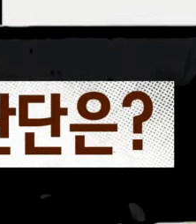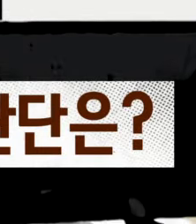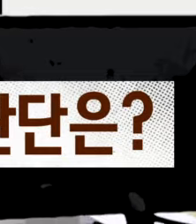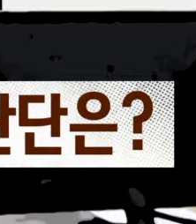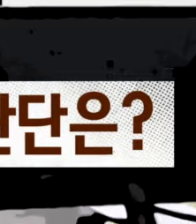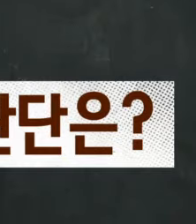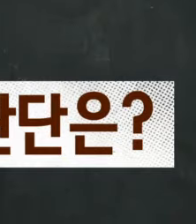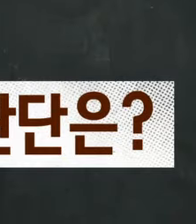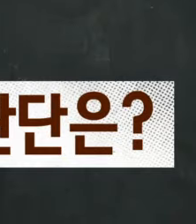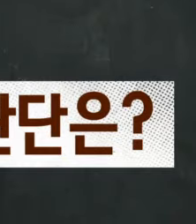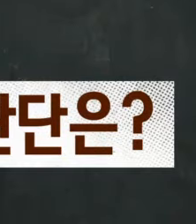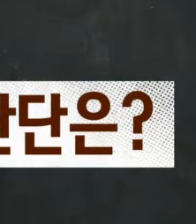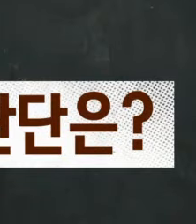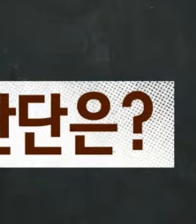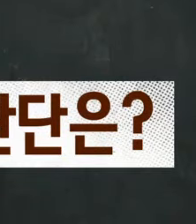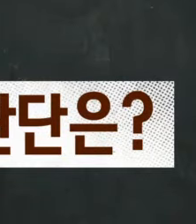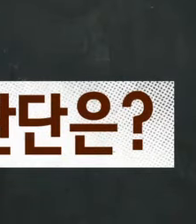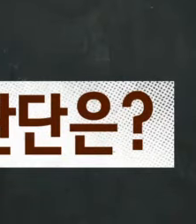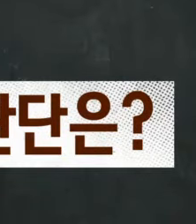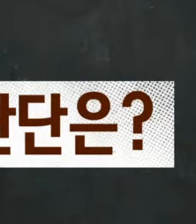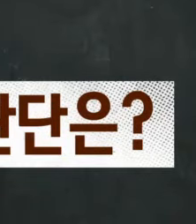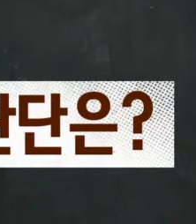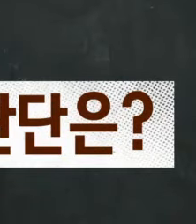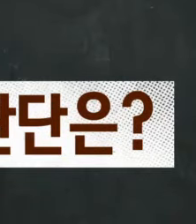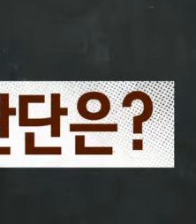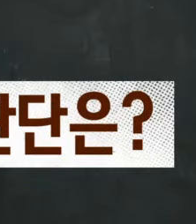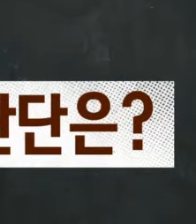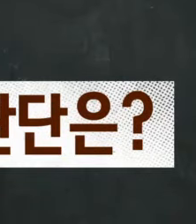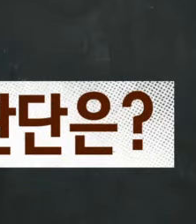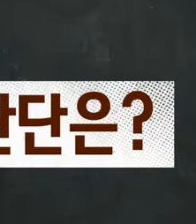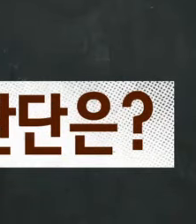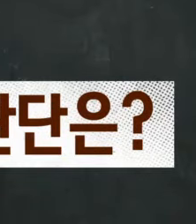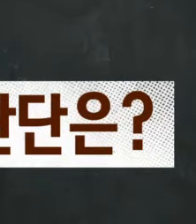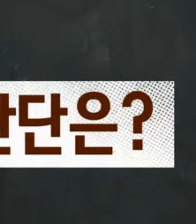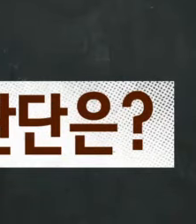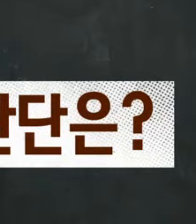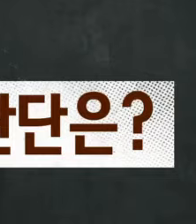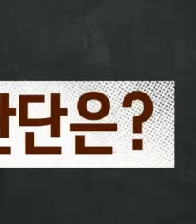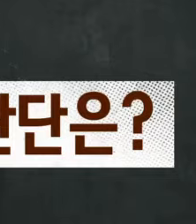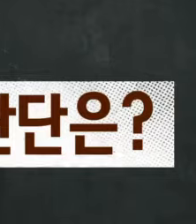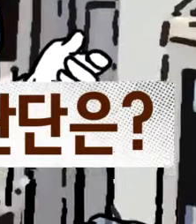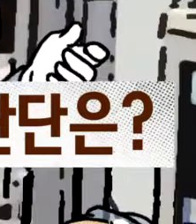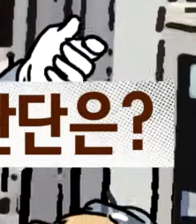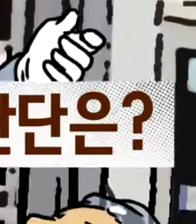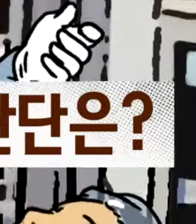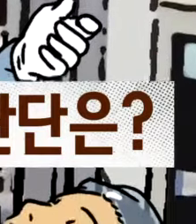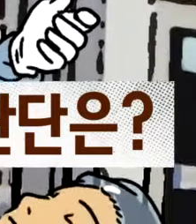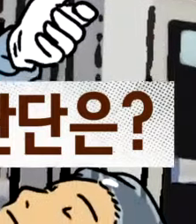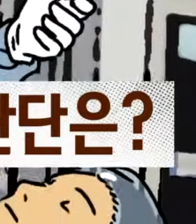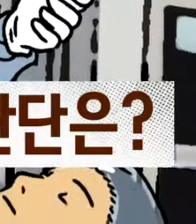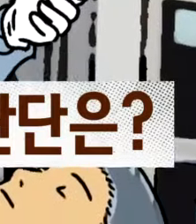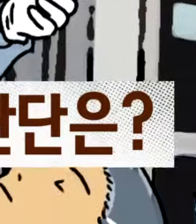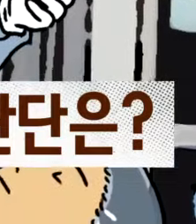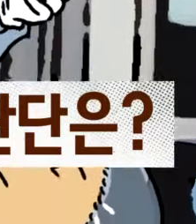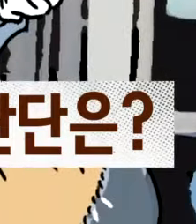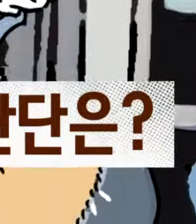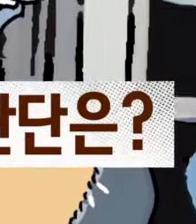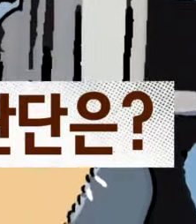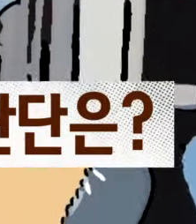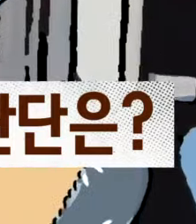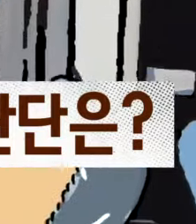제기했습니다. 재판부가 원고 일부 승소 판결을 내린 가운데 과거 수술 전력으로 수술이 어려웠을 걸로